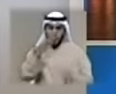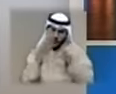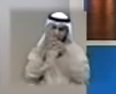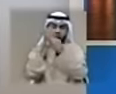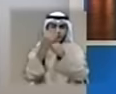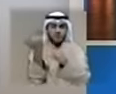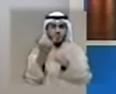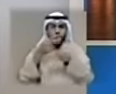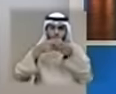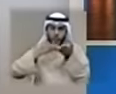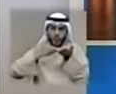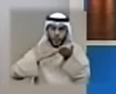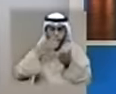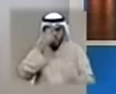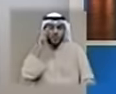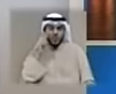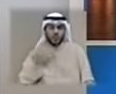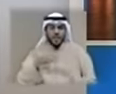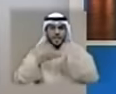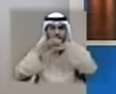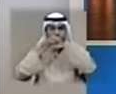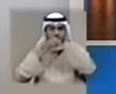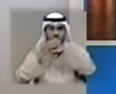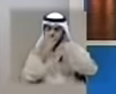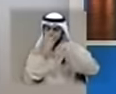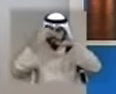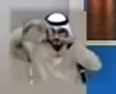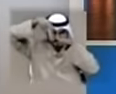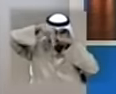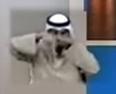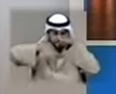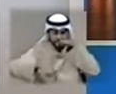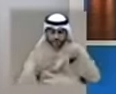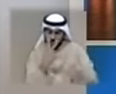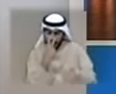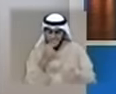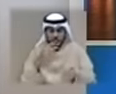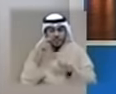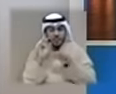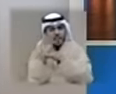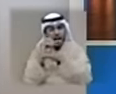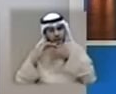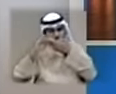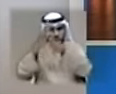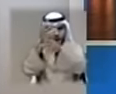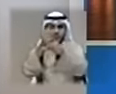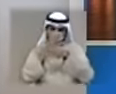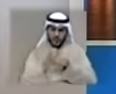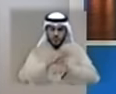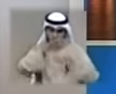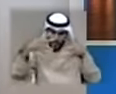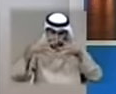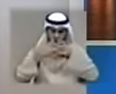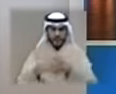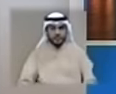الغواصين من الأهداف المشبوهة والتي قد تكون من بقايا الاحتلال الغاشم لدولتنا. وأخيرا